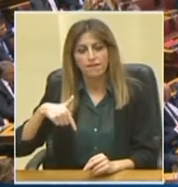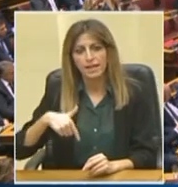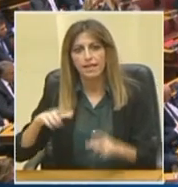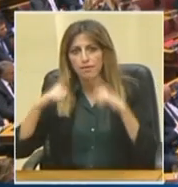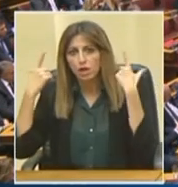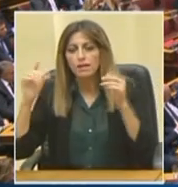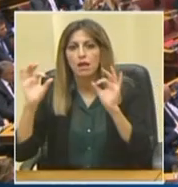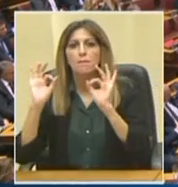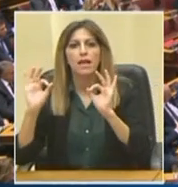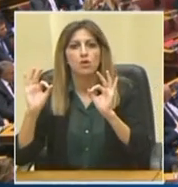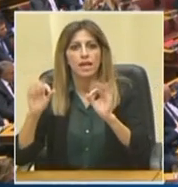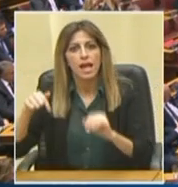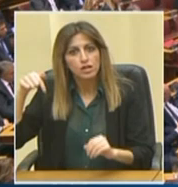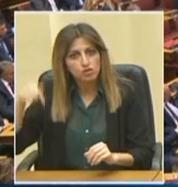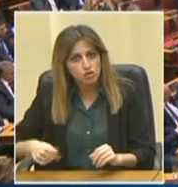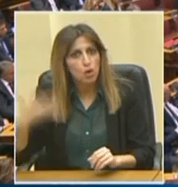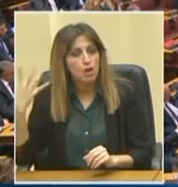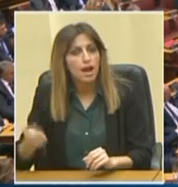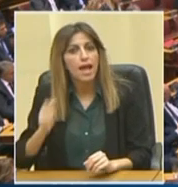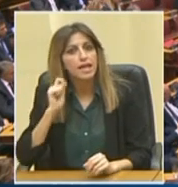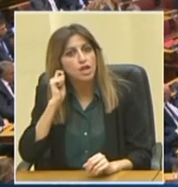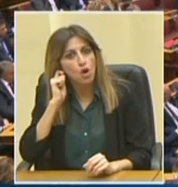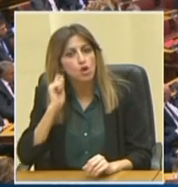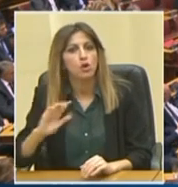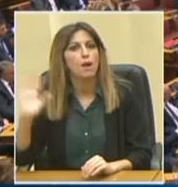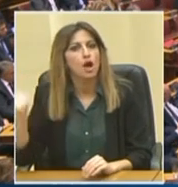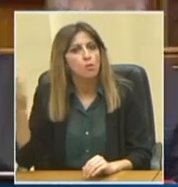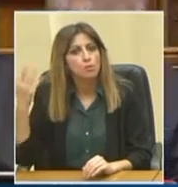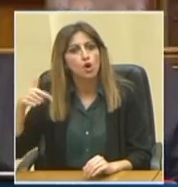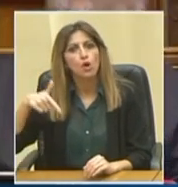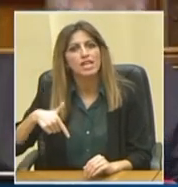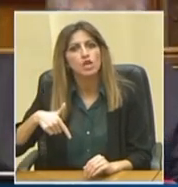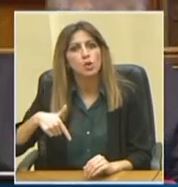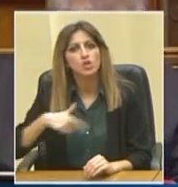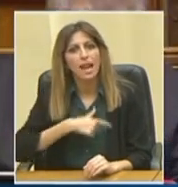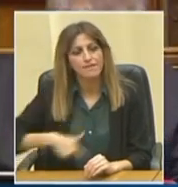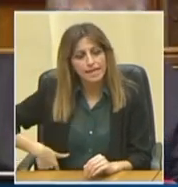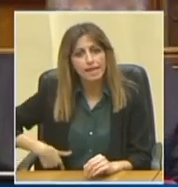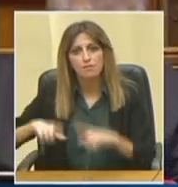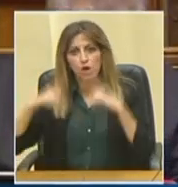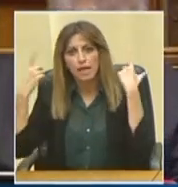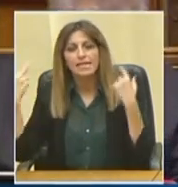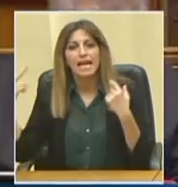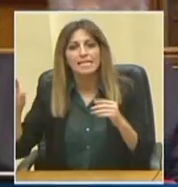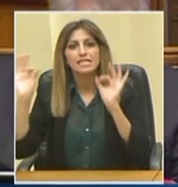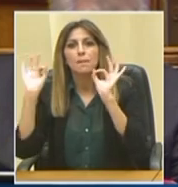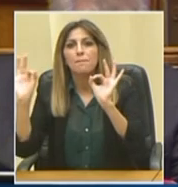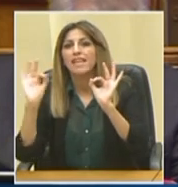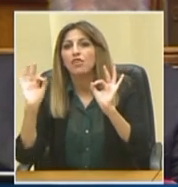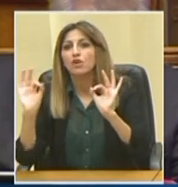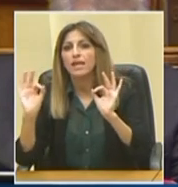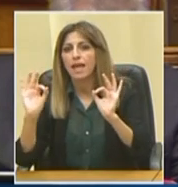Έχει όνομα αυτή η χώρα. Λέγεται πρώην Ιουγκοσλαβική Δημοκρατία της Μακεδονίας τόσα χρόνια. Το ξέρατε, κύριε Μητσοτάκη? Δεν λέγεται